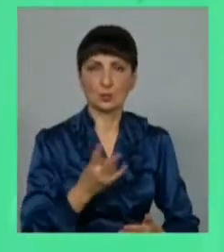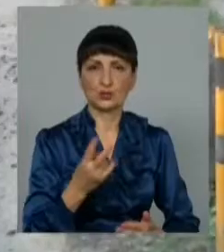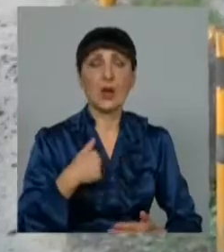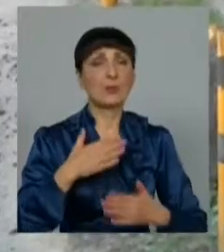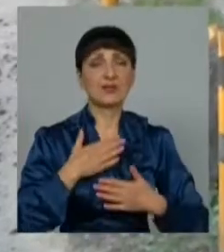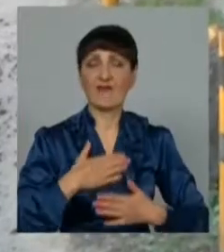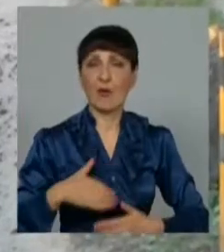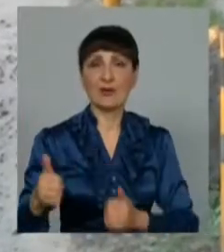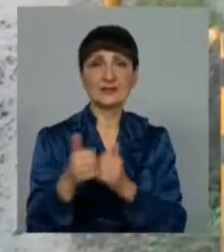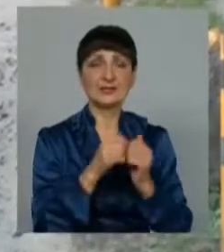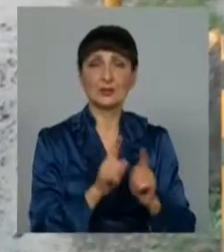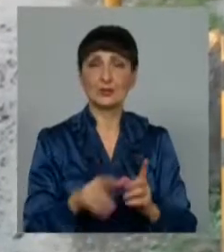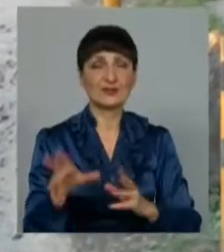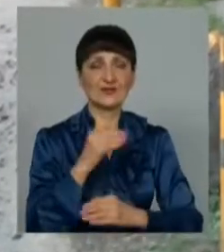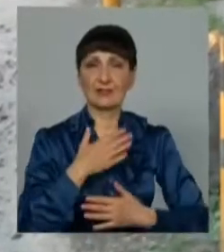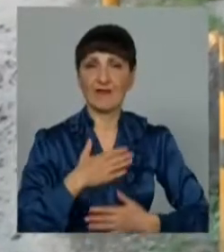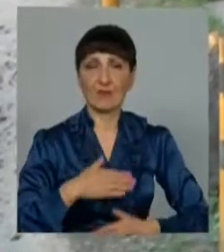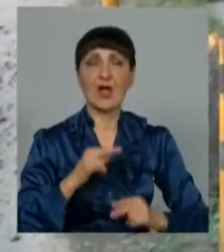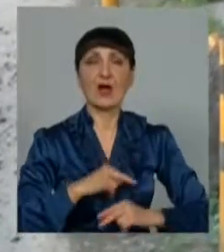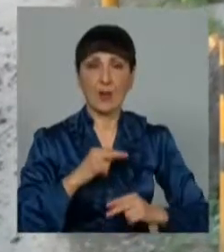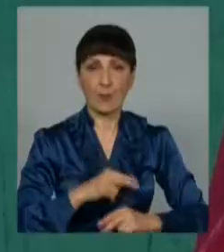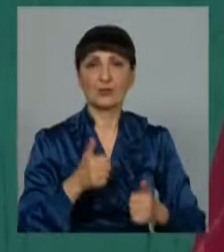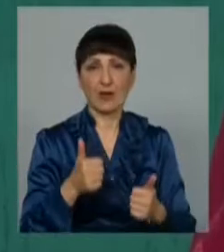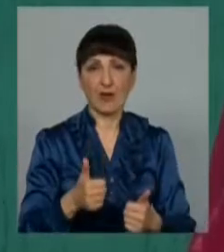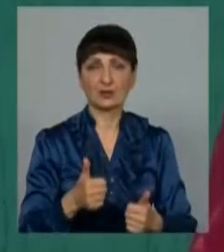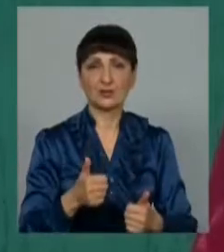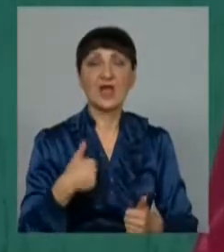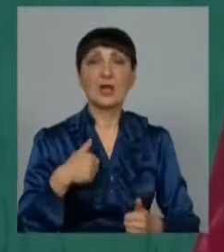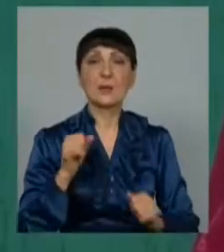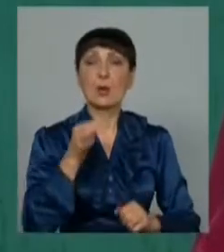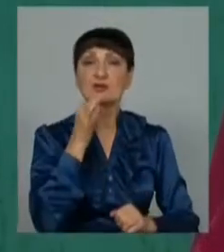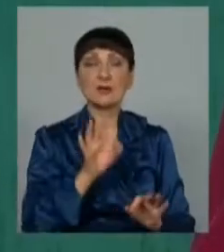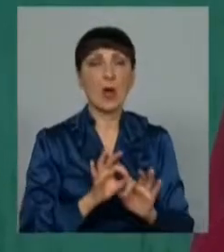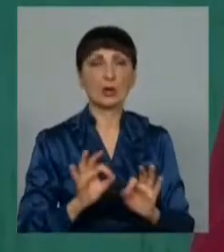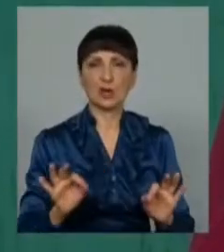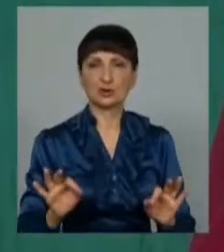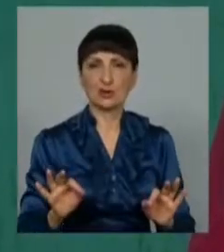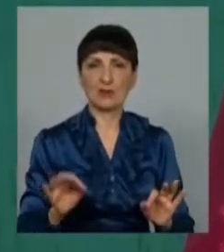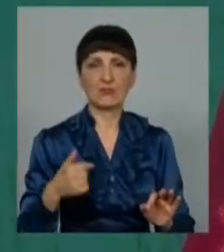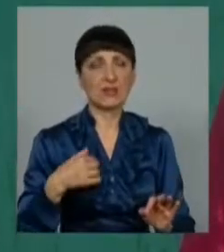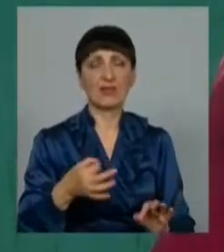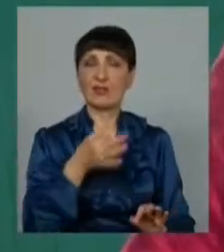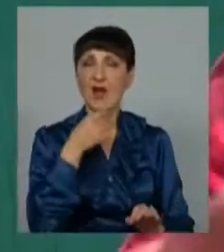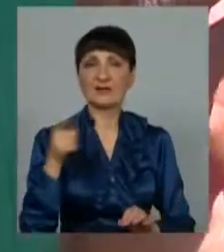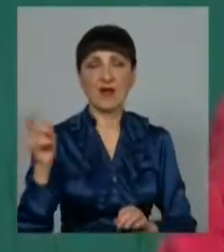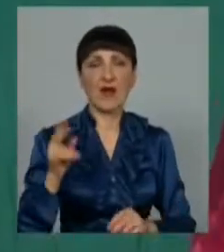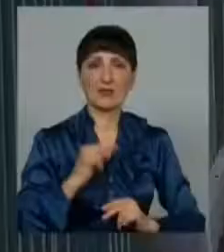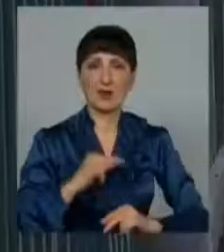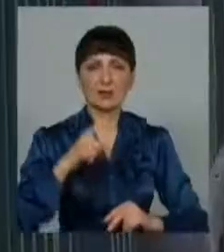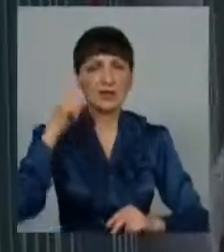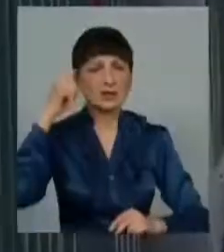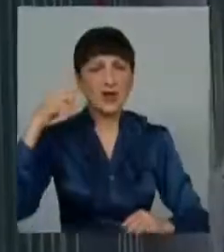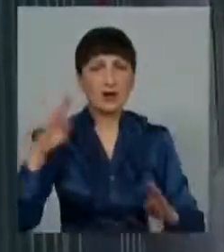довольны, соседи довольны, работы удовлетворены. Я могу сказать, на отлично. Мне нравится, как они в такую